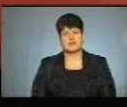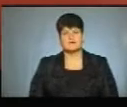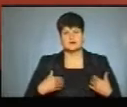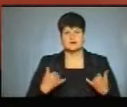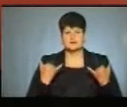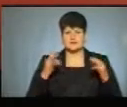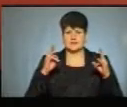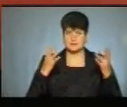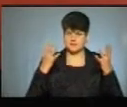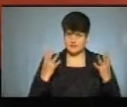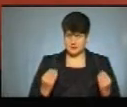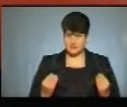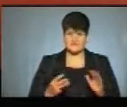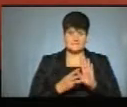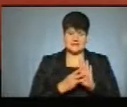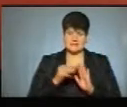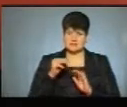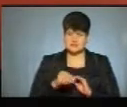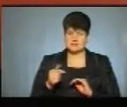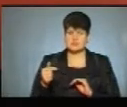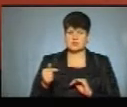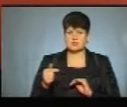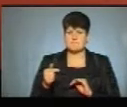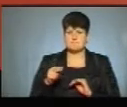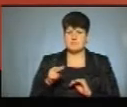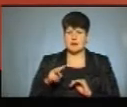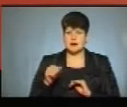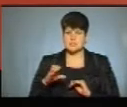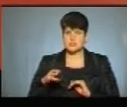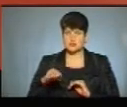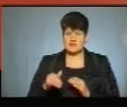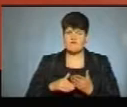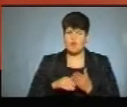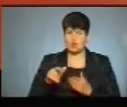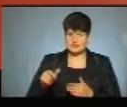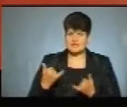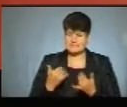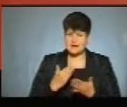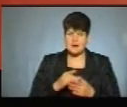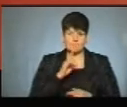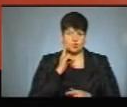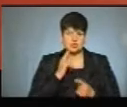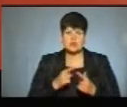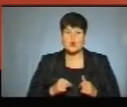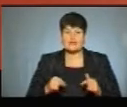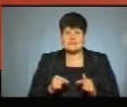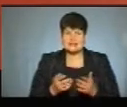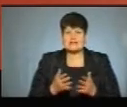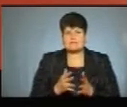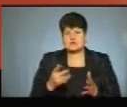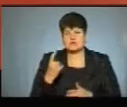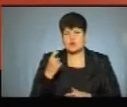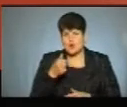Вітаю вас в ефірі «Тема дня». 8 тисяч пластунів та близько 3 тисяч волонтерів зараз нараховує молодіжна організація, якій понад 100